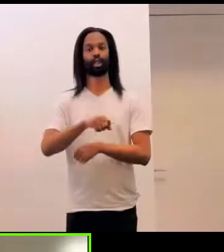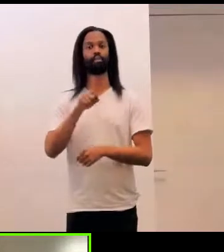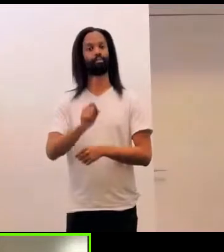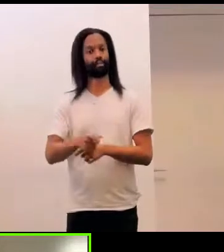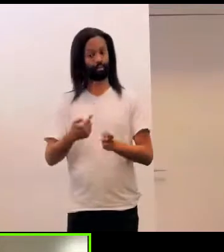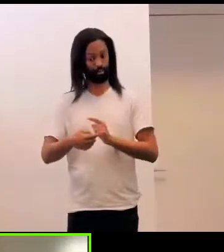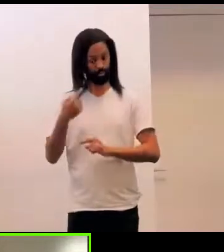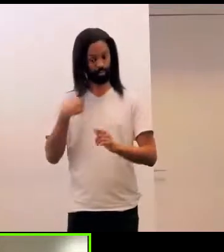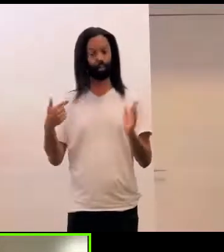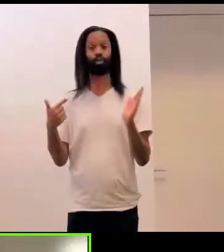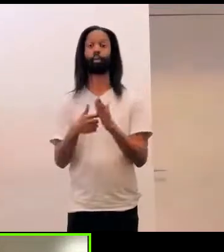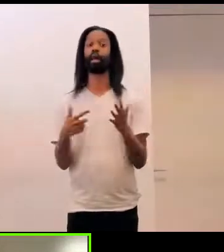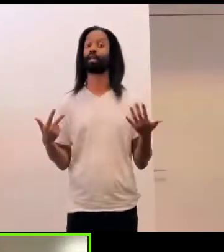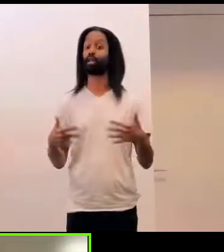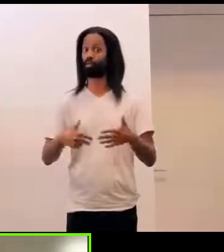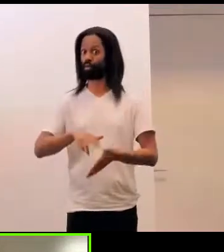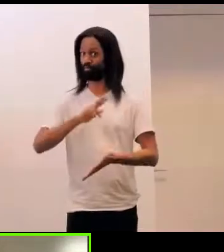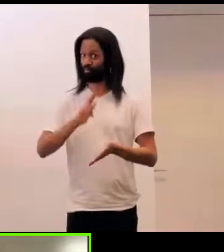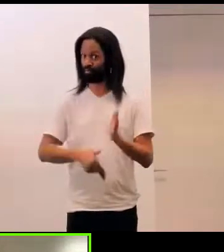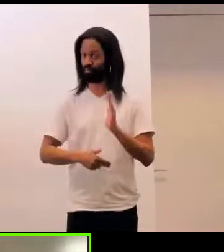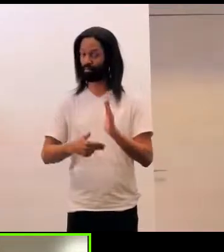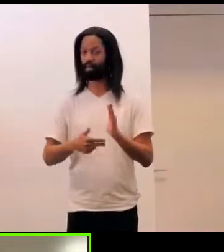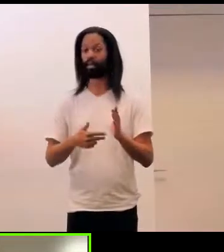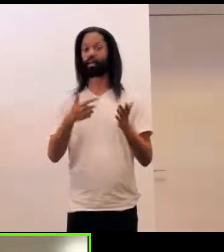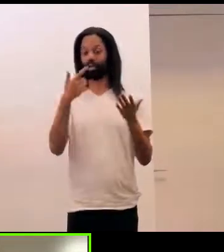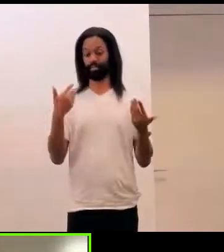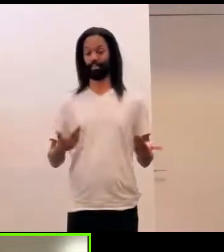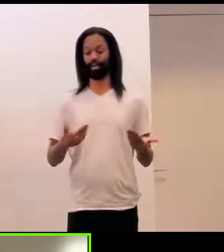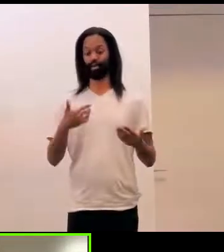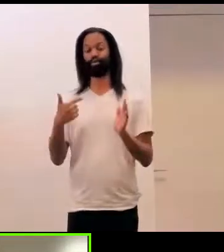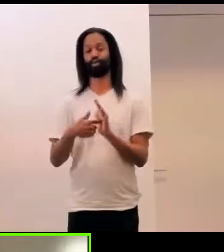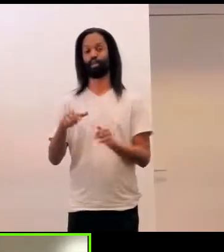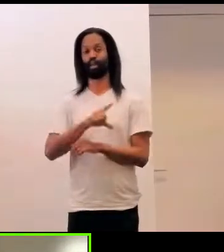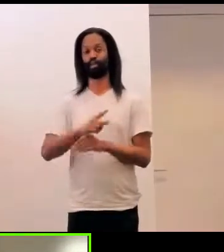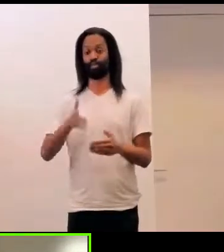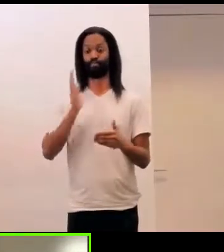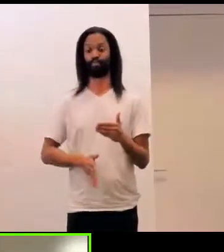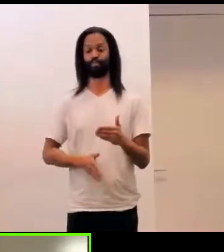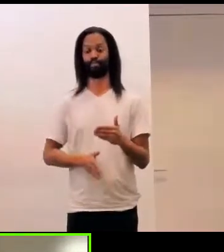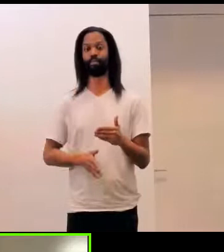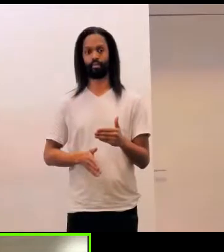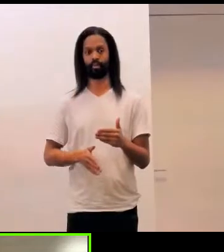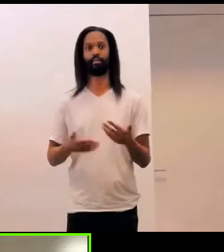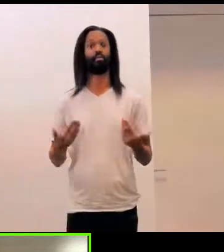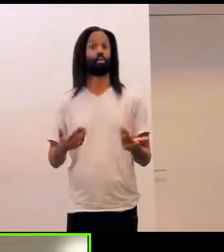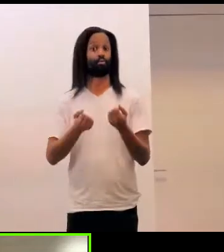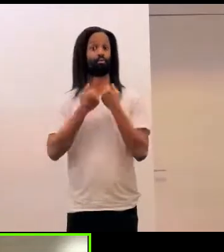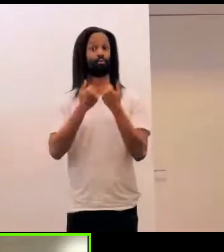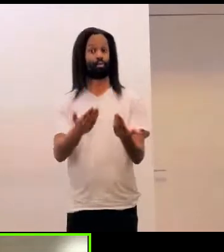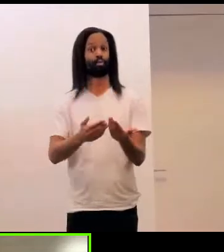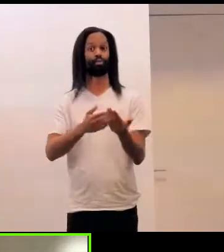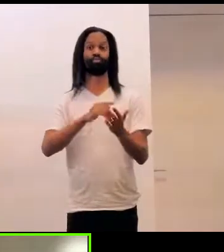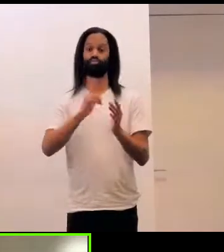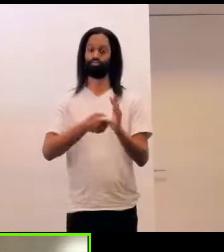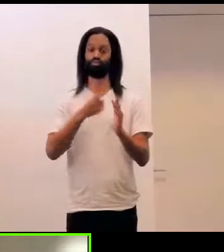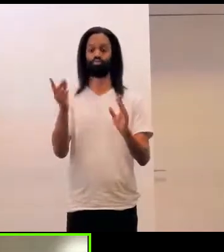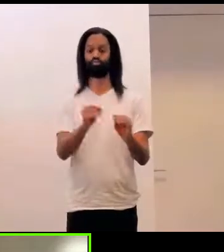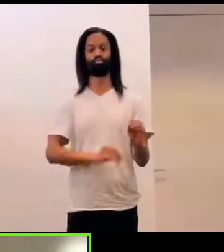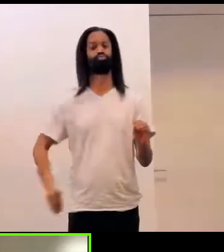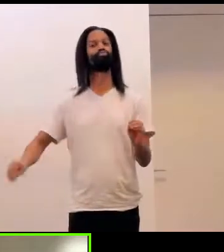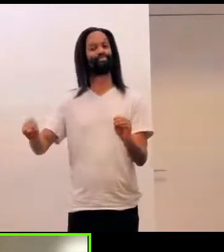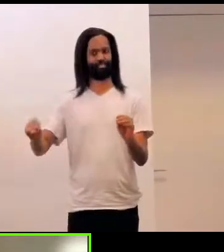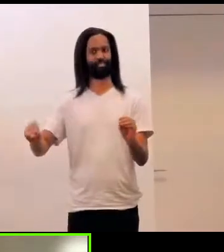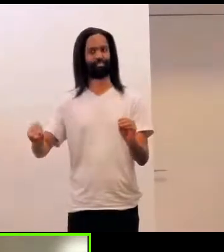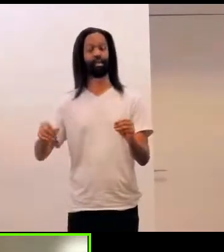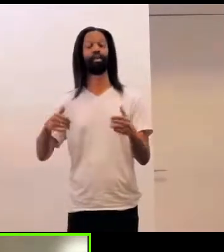2018. Il arrive à échéance cette année. Nous vous proposons de le renouveler en intégrant